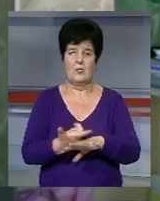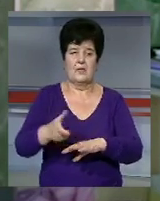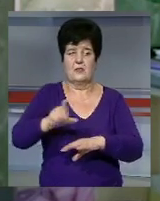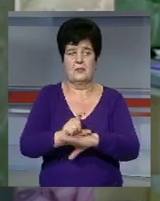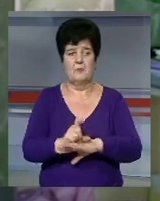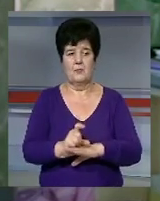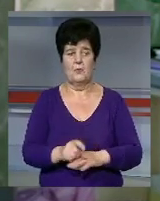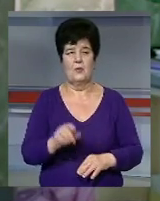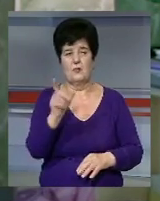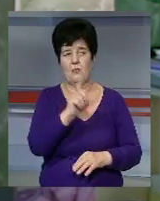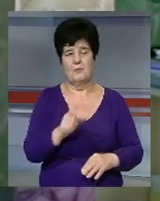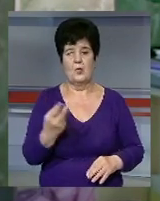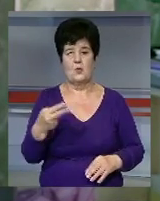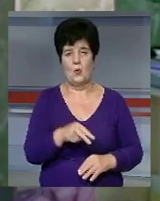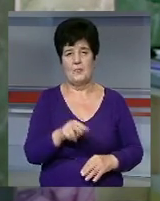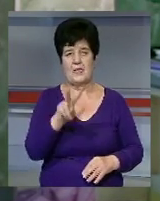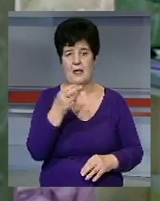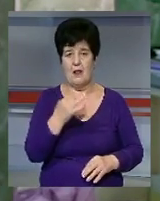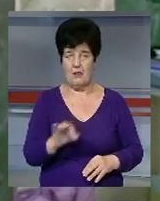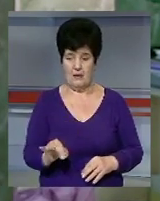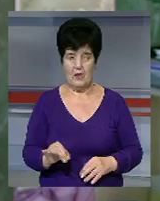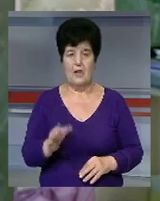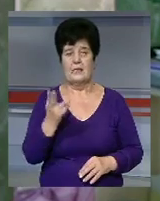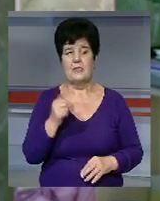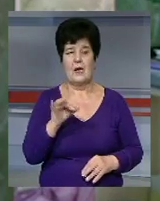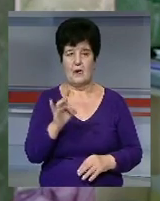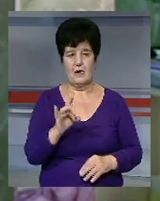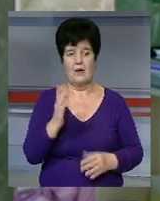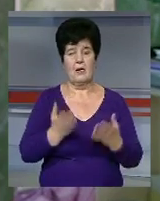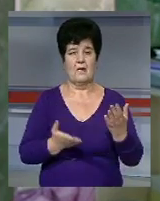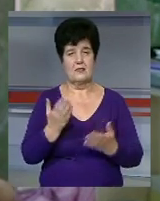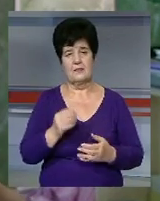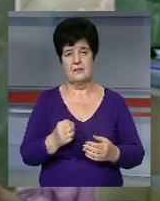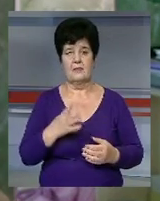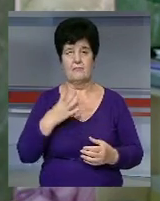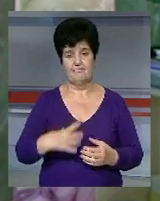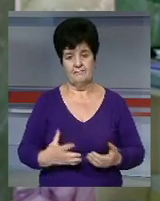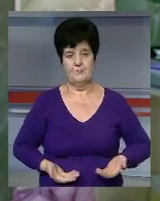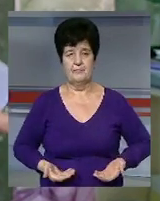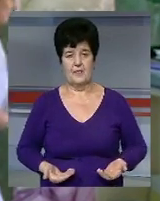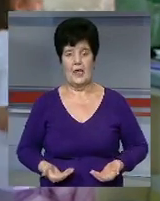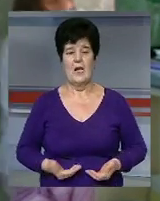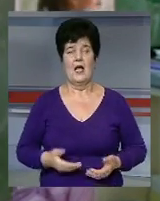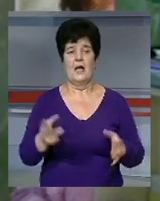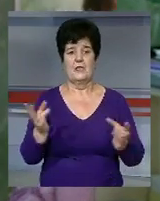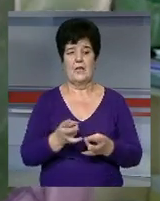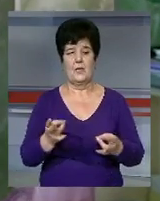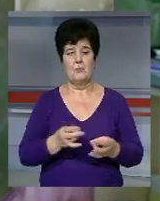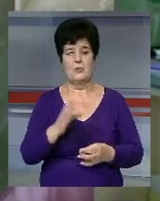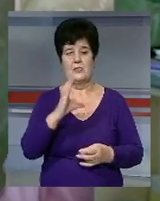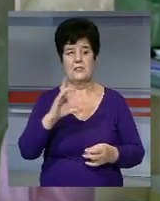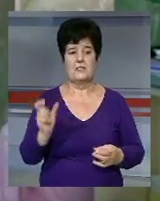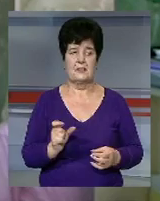jur de 2000 de lei, dar ca să supraviețuim, noi trebuie să